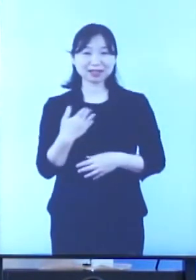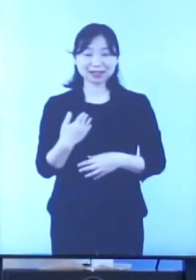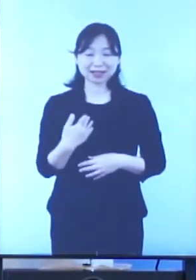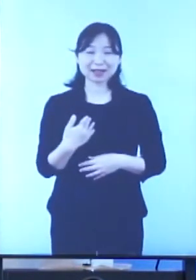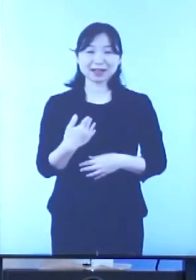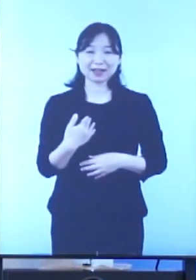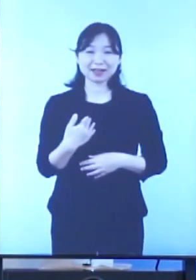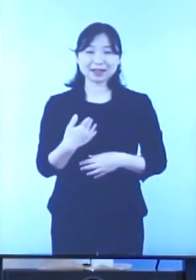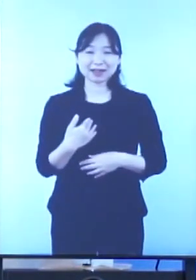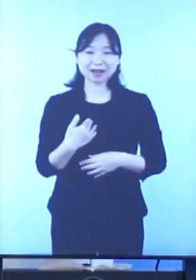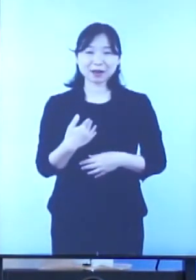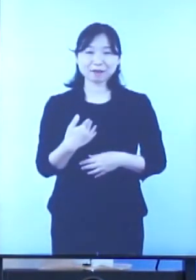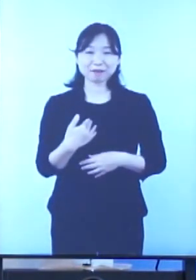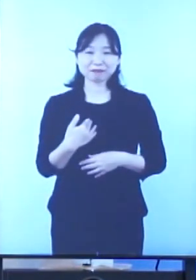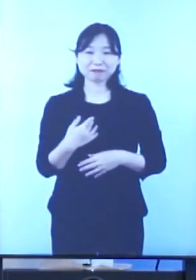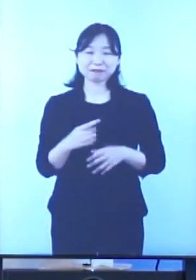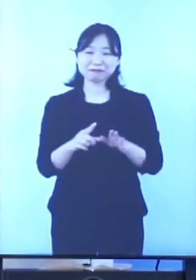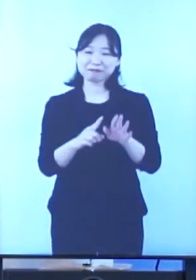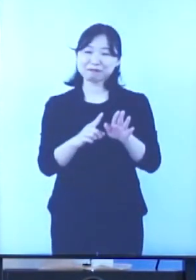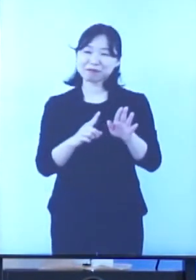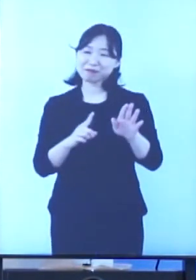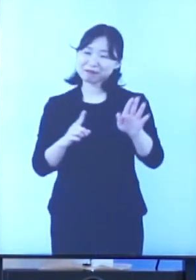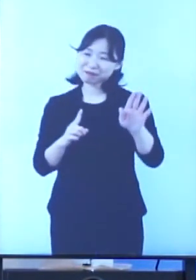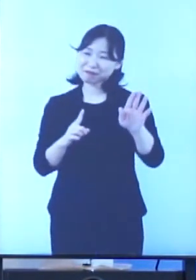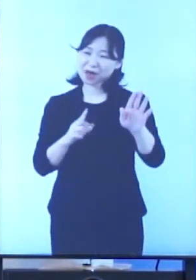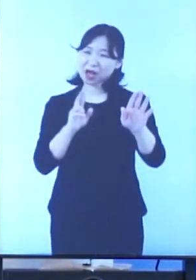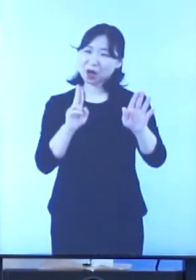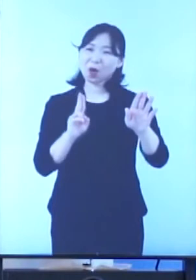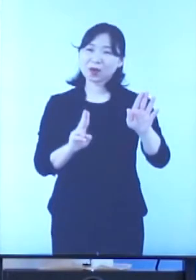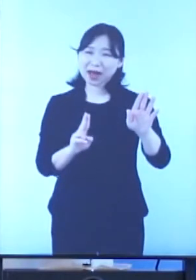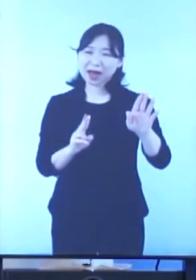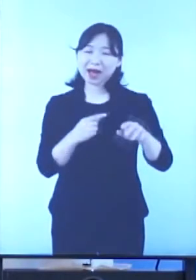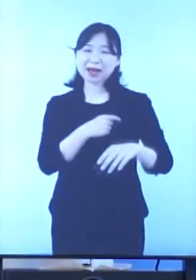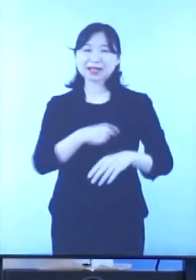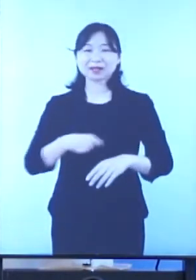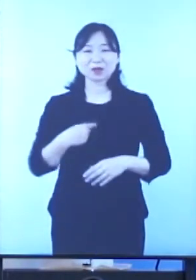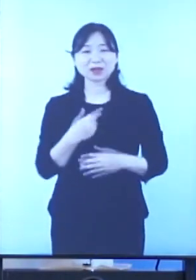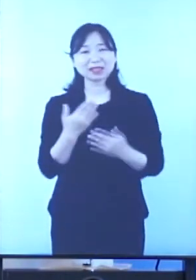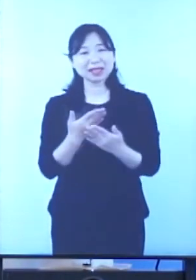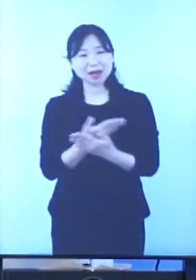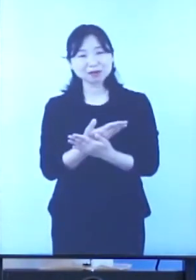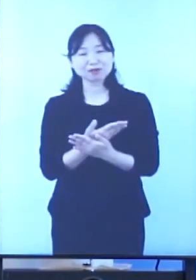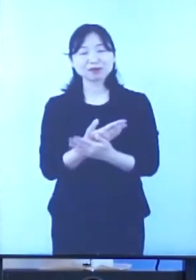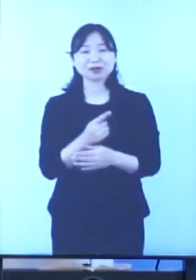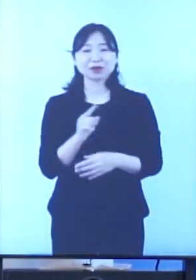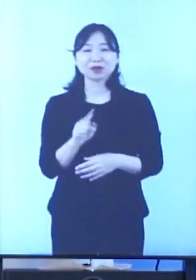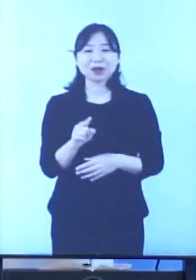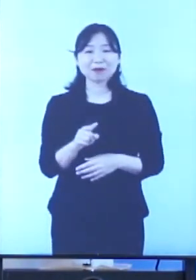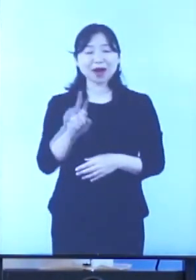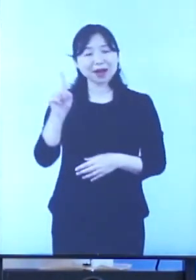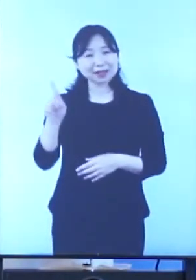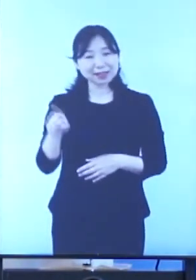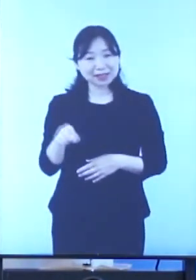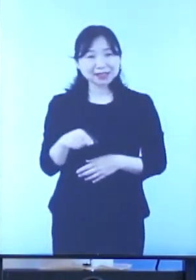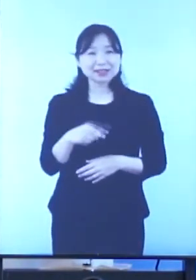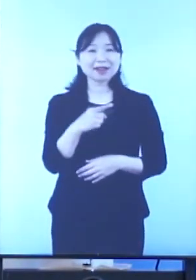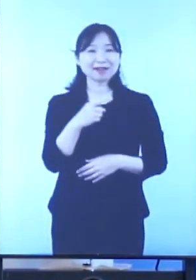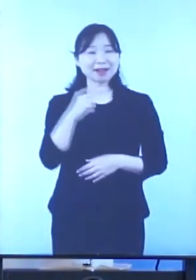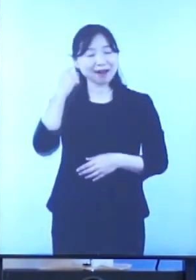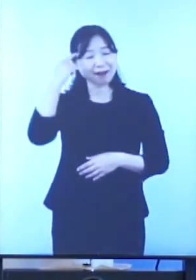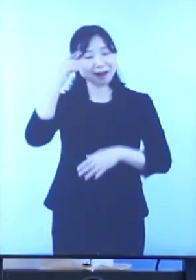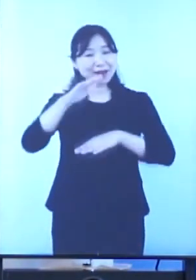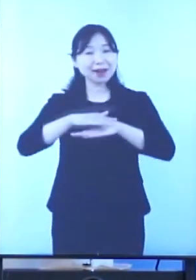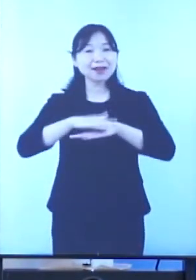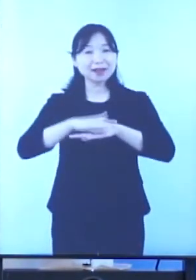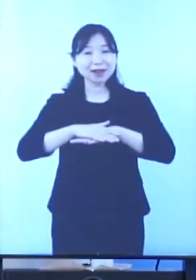置いていかれているような感覚になるのは、これは自然な感覚だろ